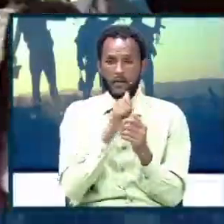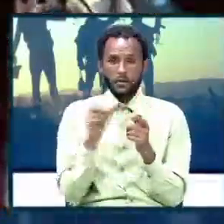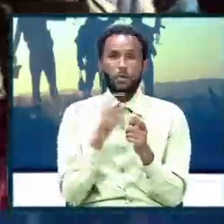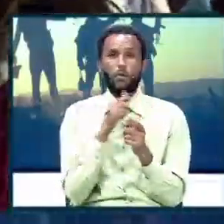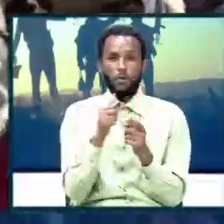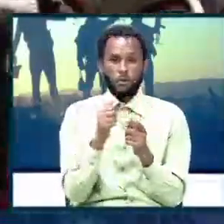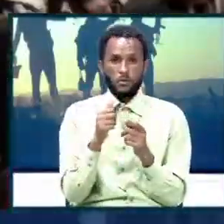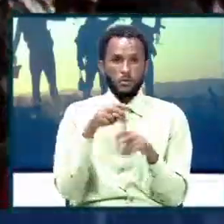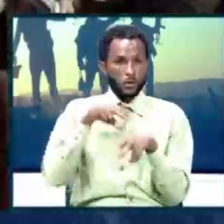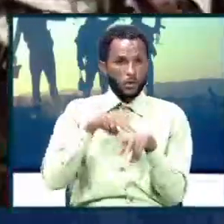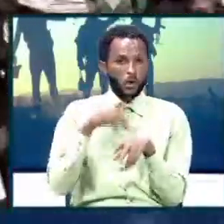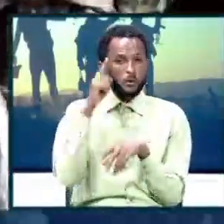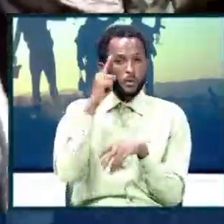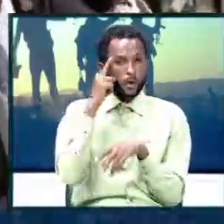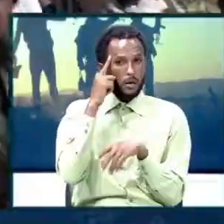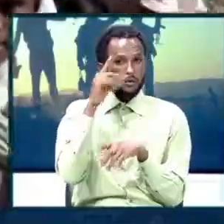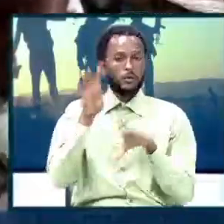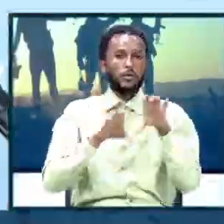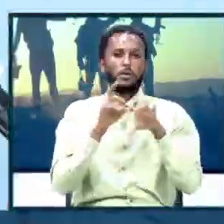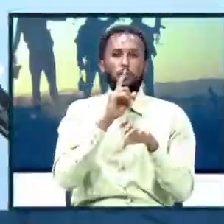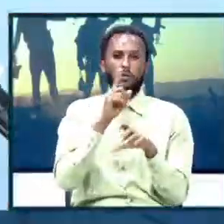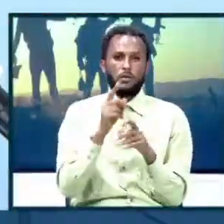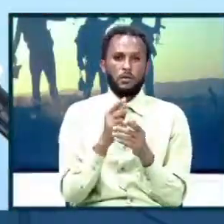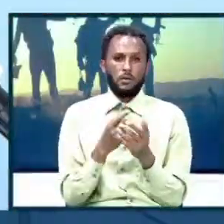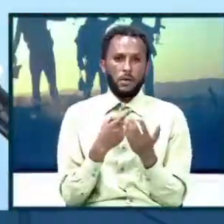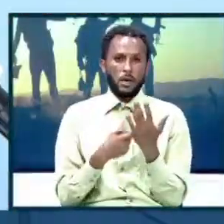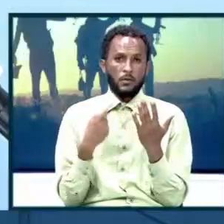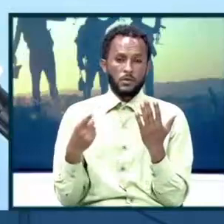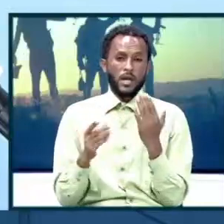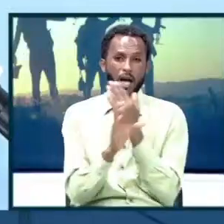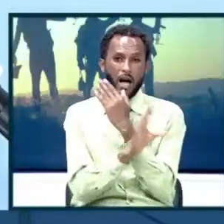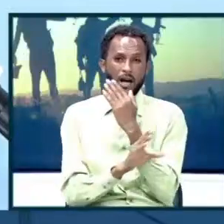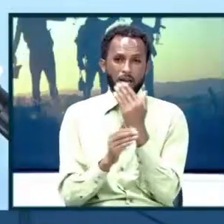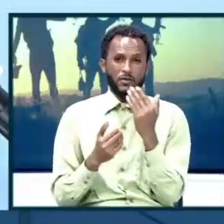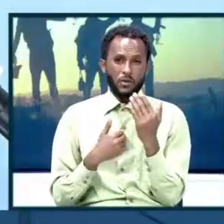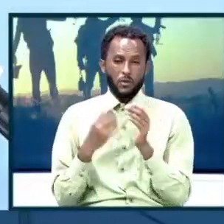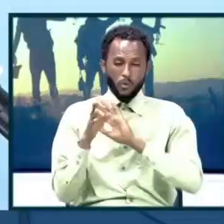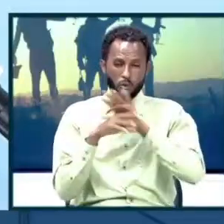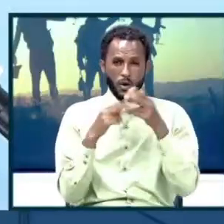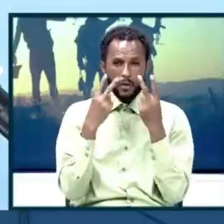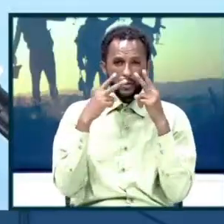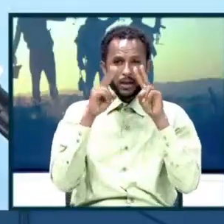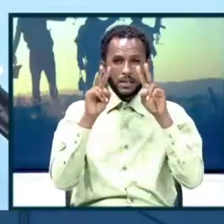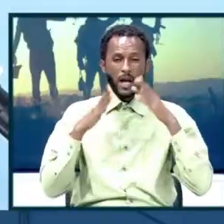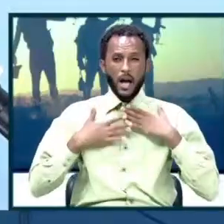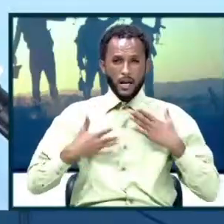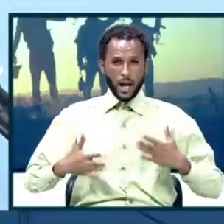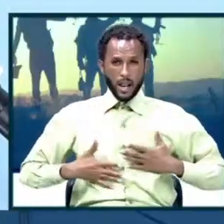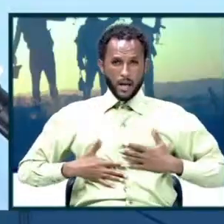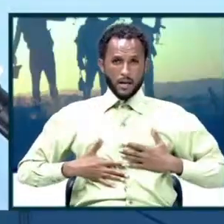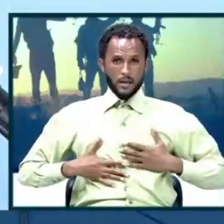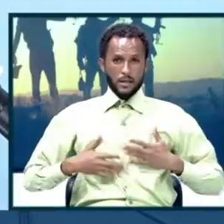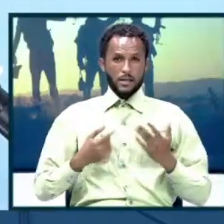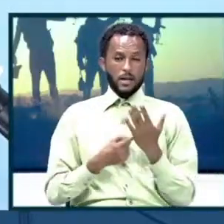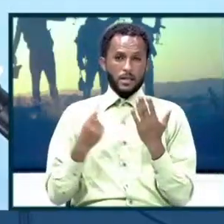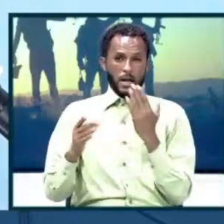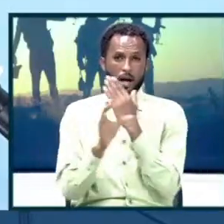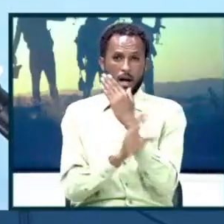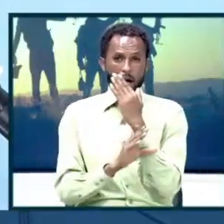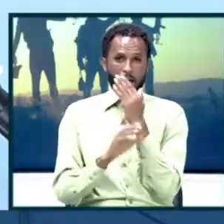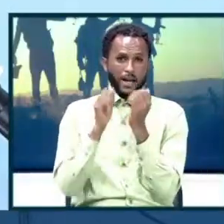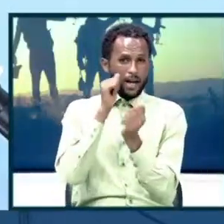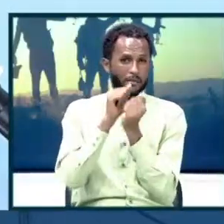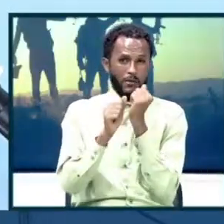ከይኮኑ ደው ኢሎም ክሓስቡ ዝገብር ኢሎም ኣብዚ ዓዲ ኣለው ኩሎም ይምልከተና ዝብሉ ኣካላት እቲ ዓዲ ኣብ